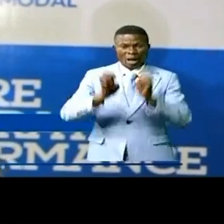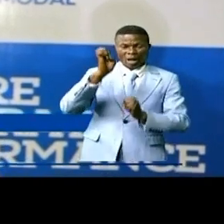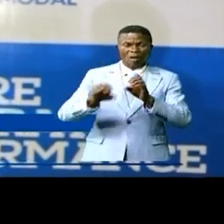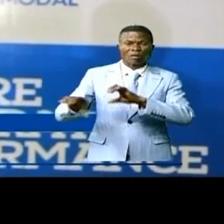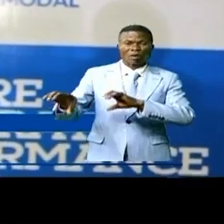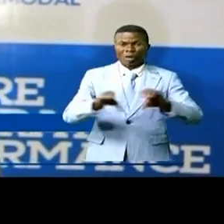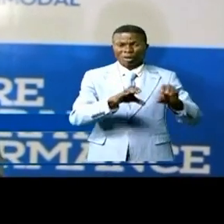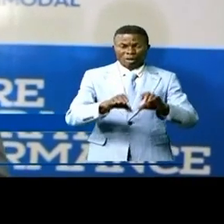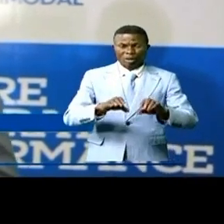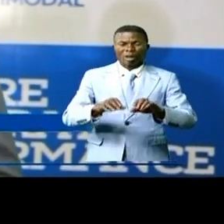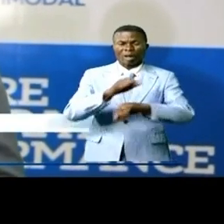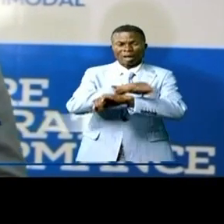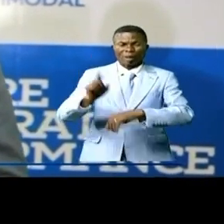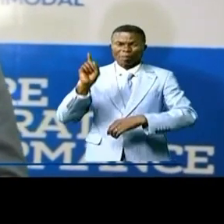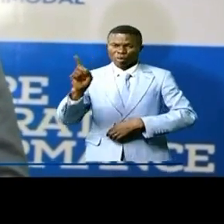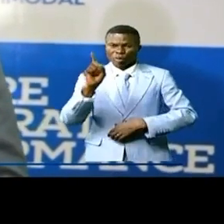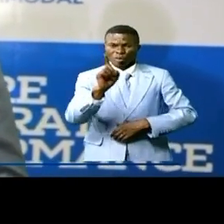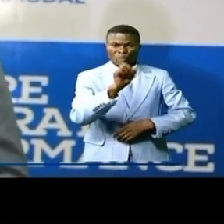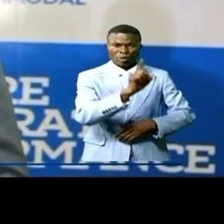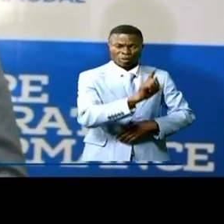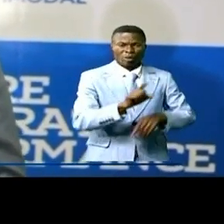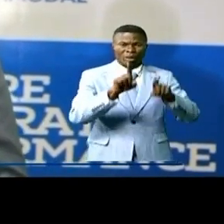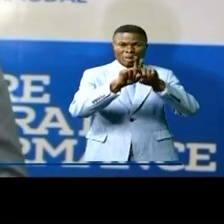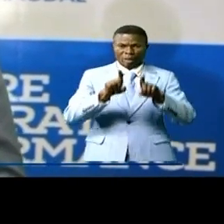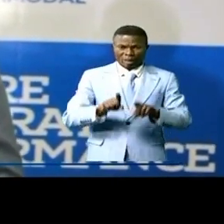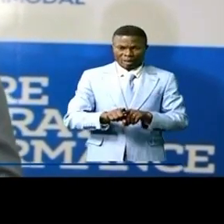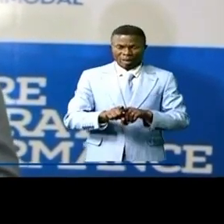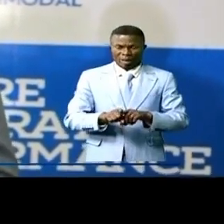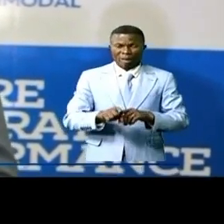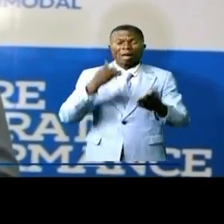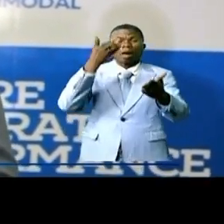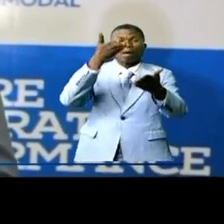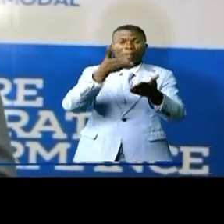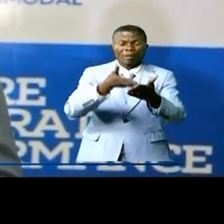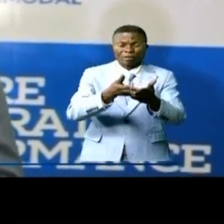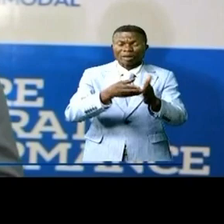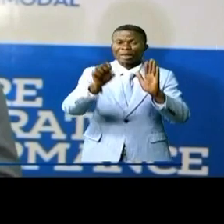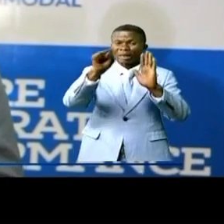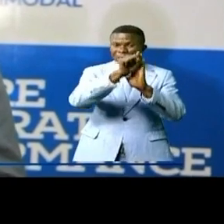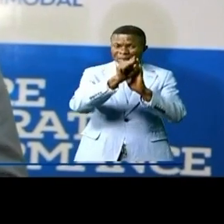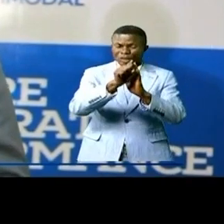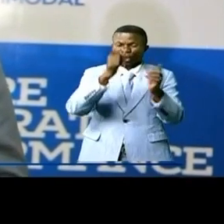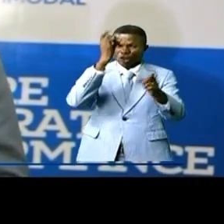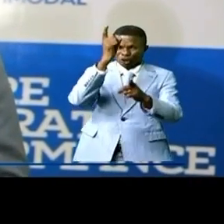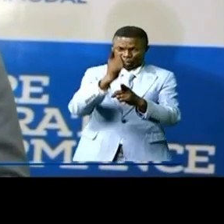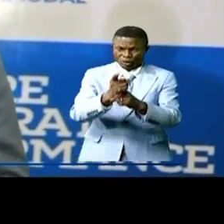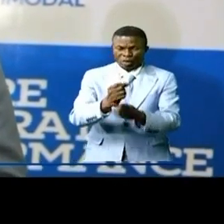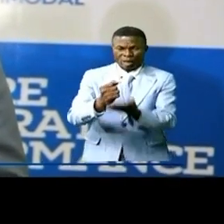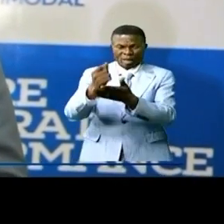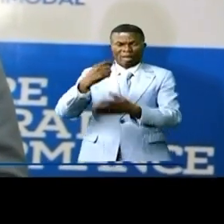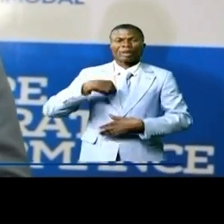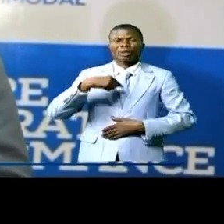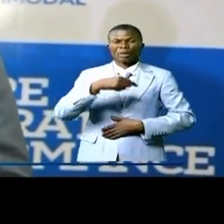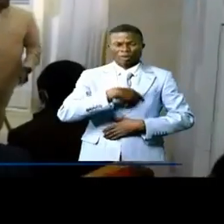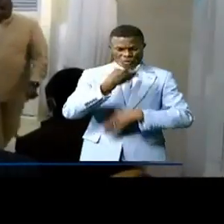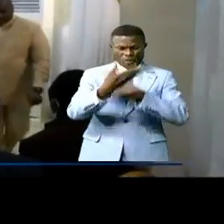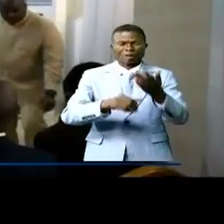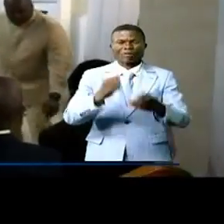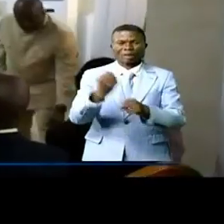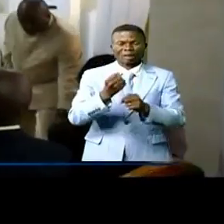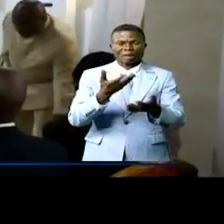de chaque direction et on a des indicateurs objectivement vérifiables qui vont nous permettre de le faire